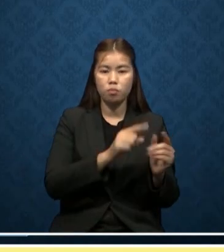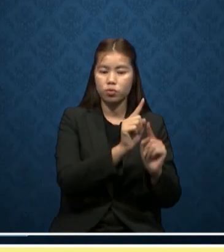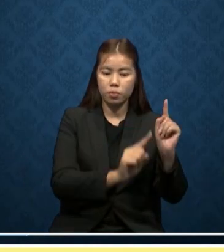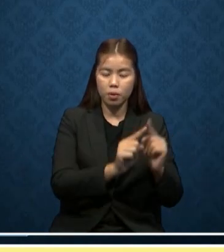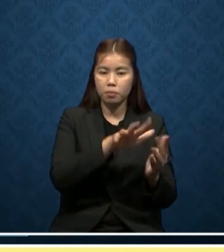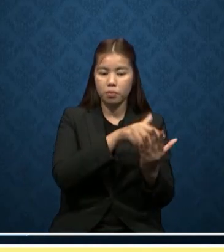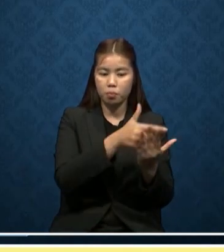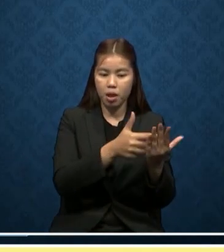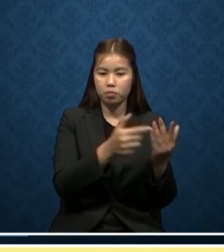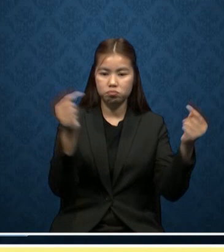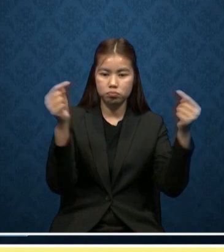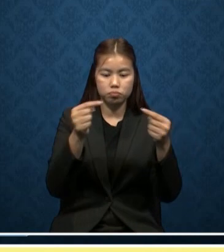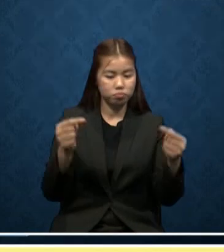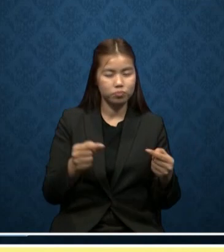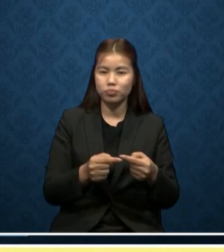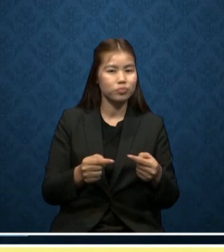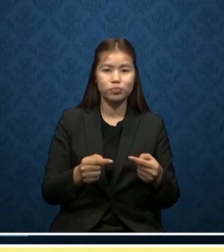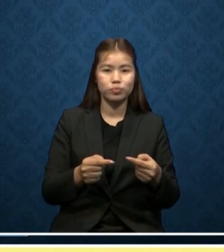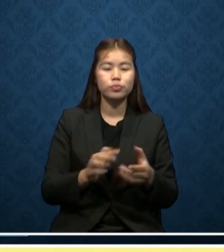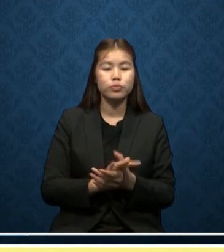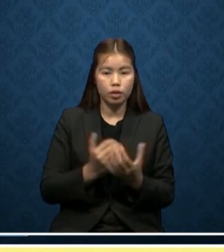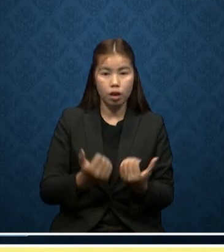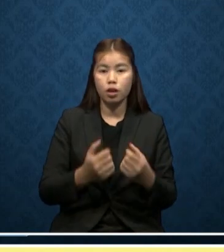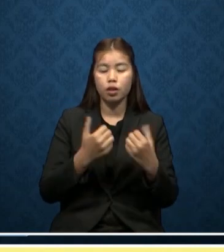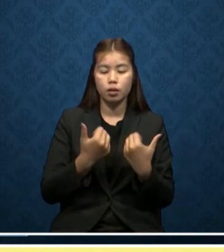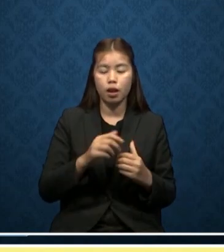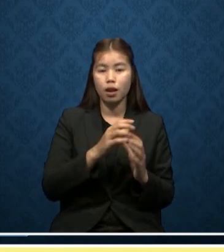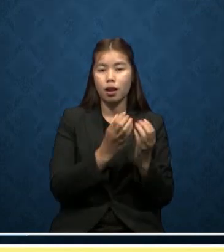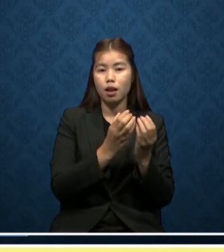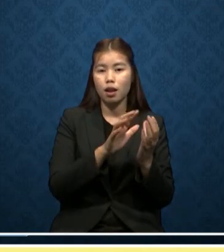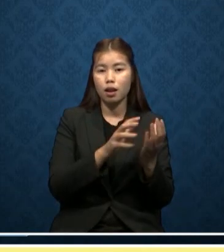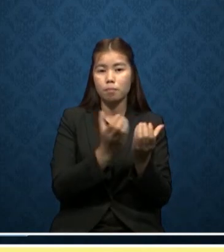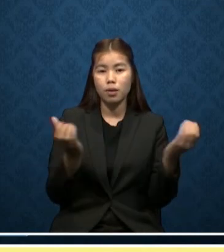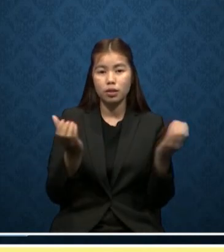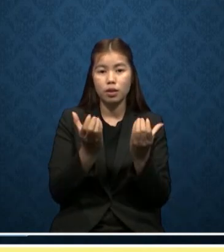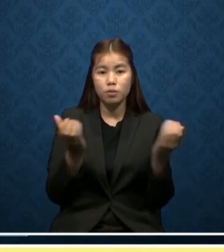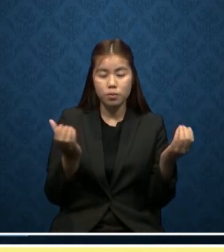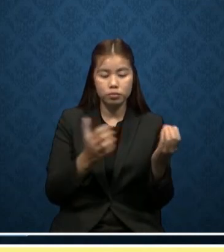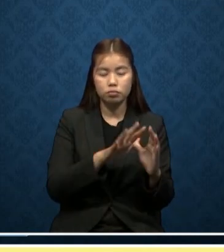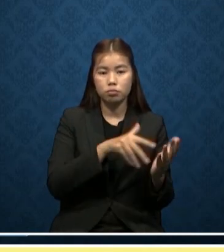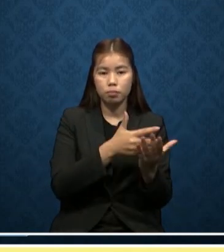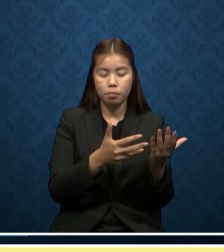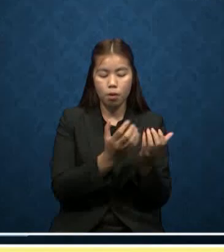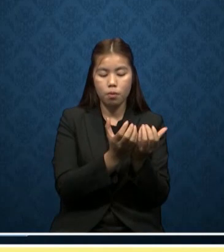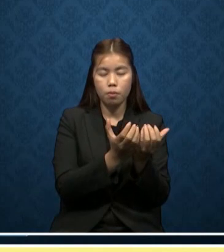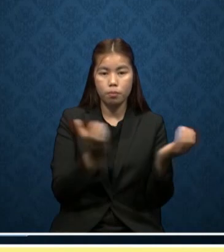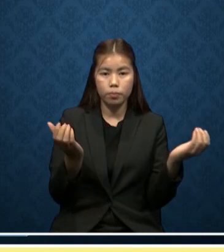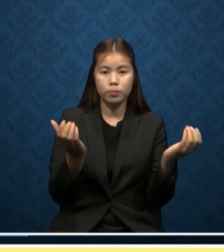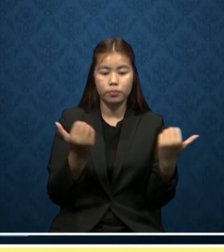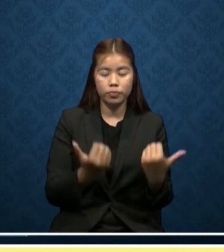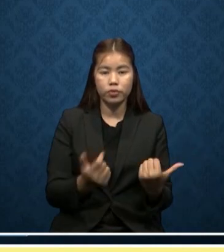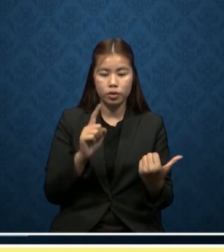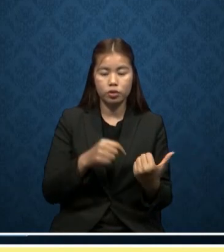แผนอย่าลืมว่ารัฐธรรมนูญบัญญัติไว้ว่าการจัดทำง่ประมานประจำปีนั้นจะต้องสอดคล้องกับ